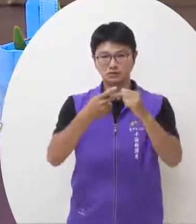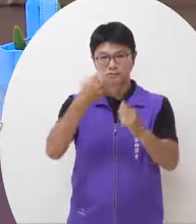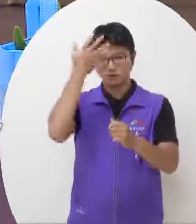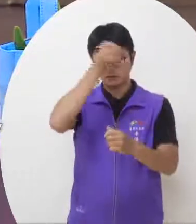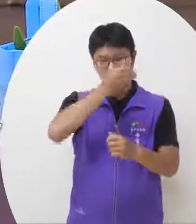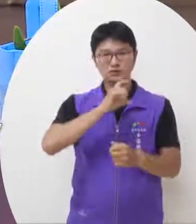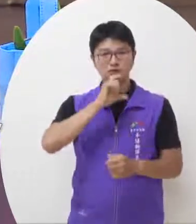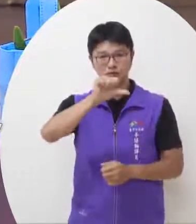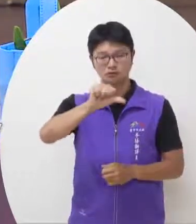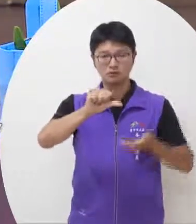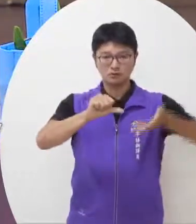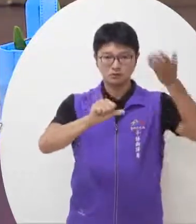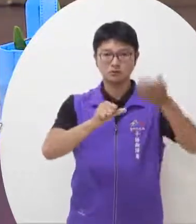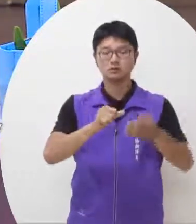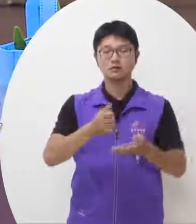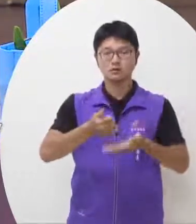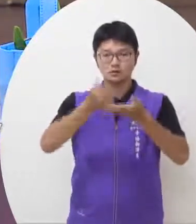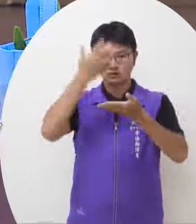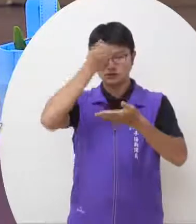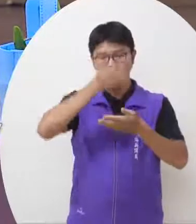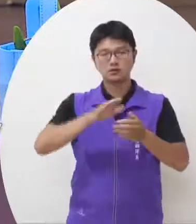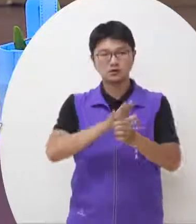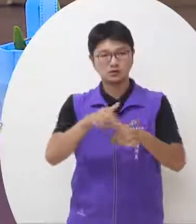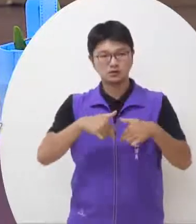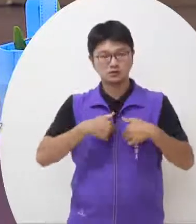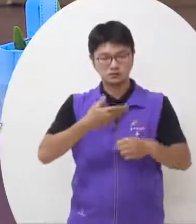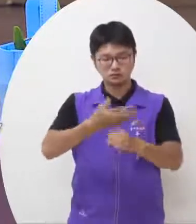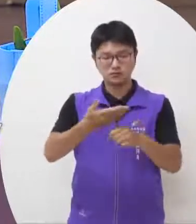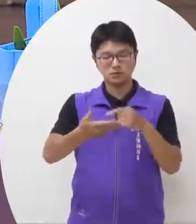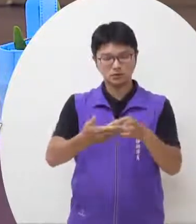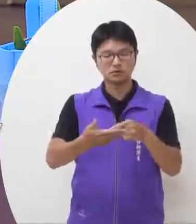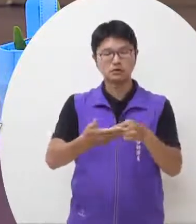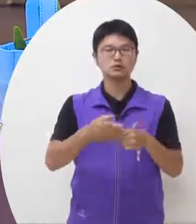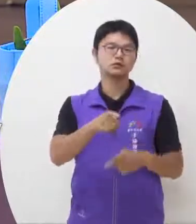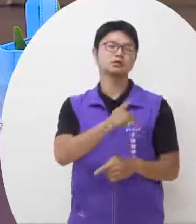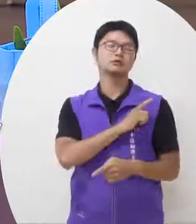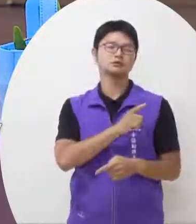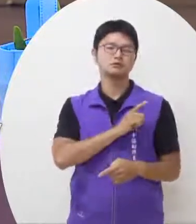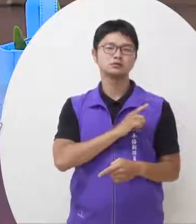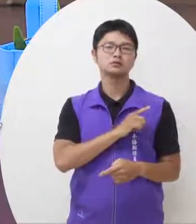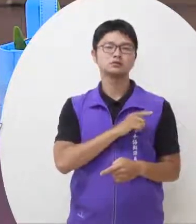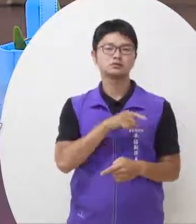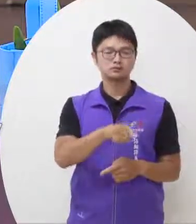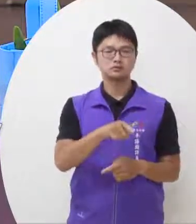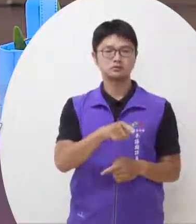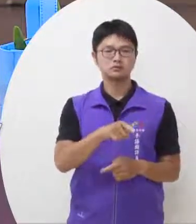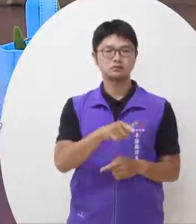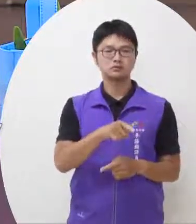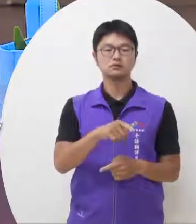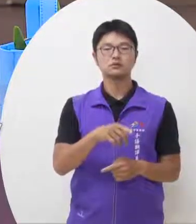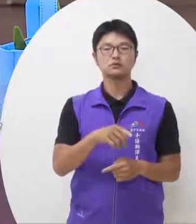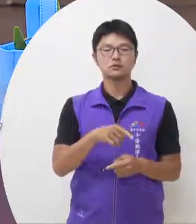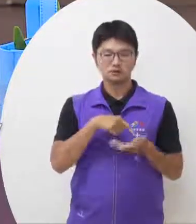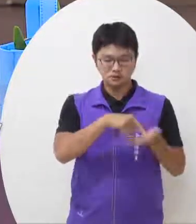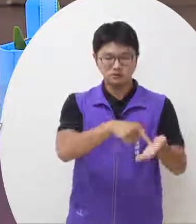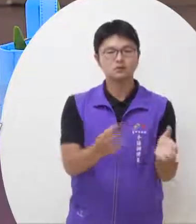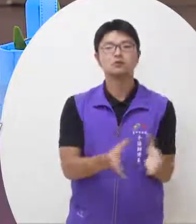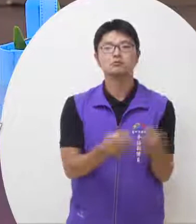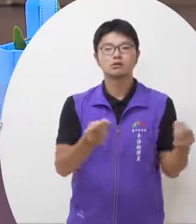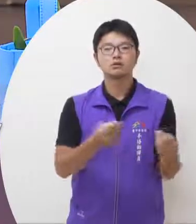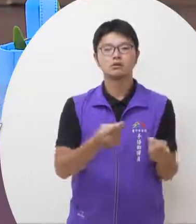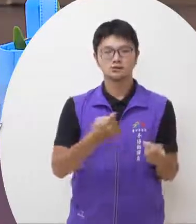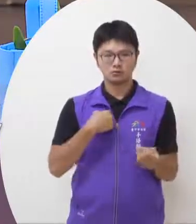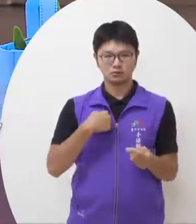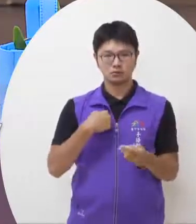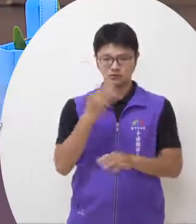65岁老人，他本来就有敬老爱心卡，一码变来闯一卡变，我们在因为他手上已经有了，我们交通局直接在后面的电脑